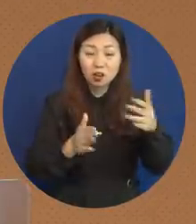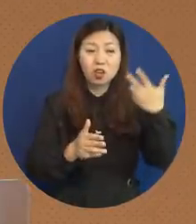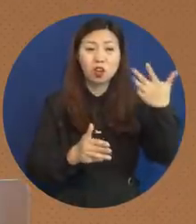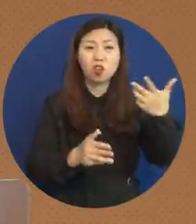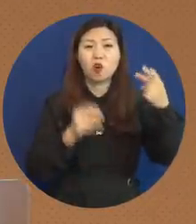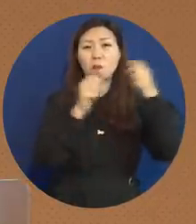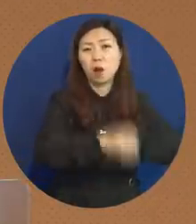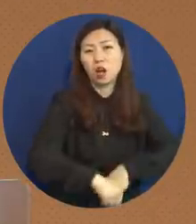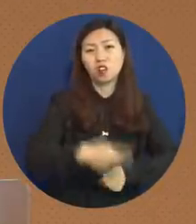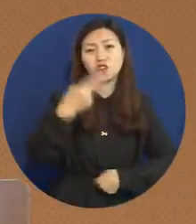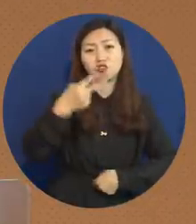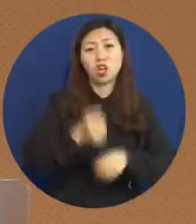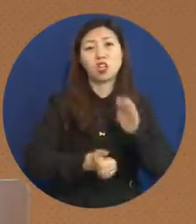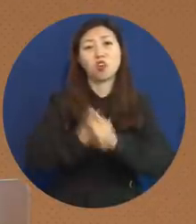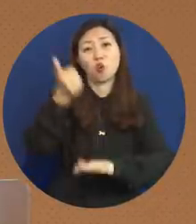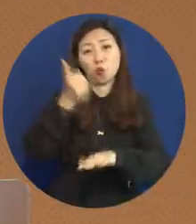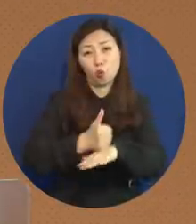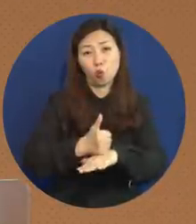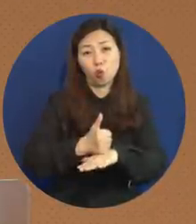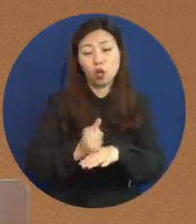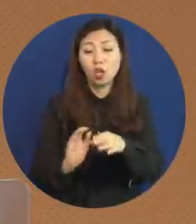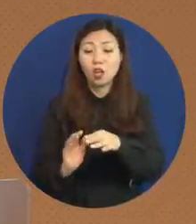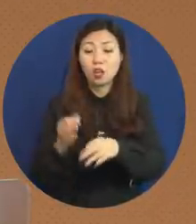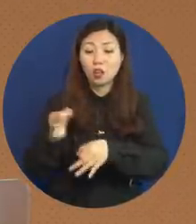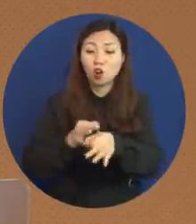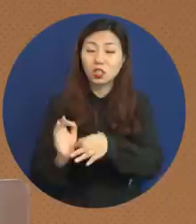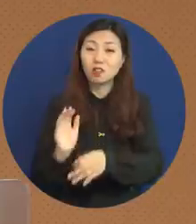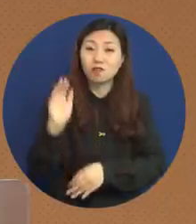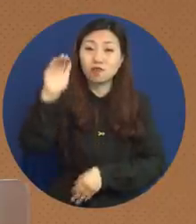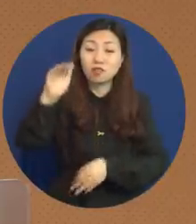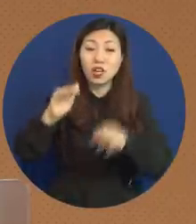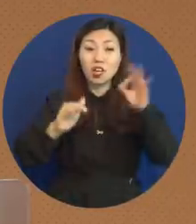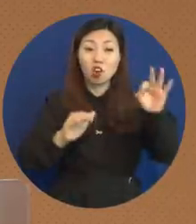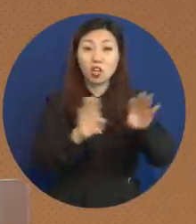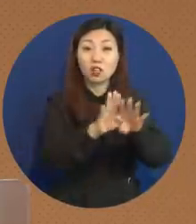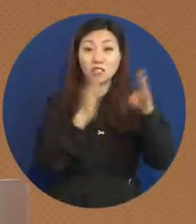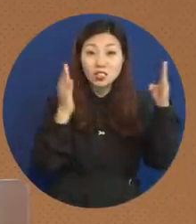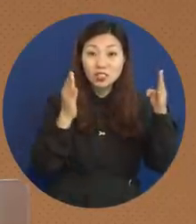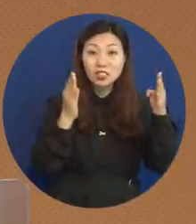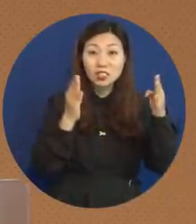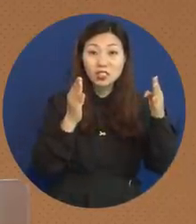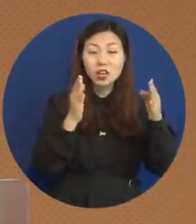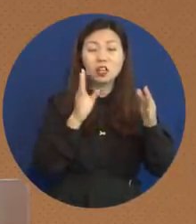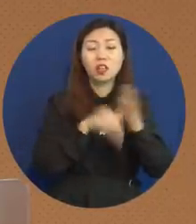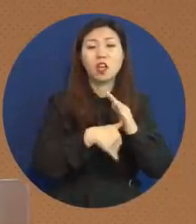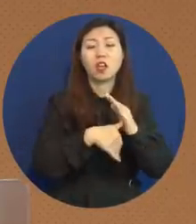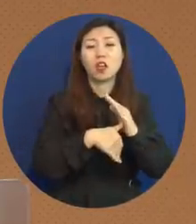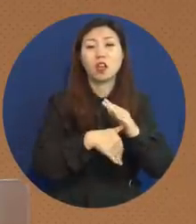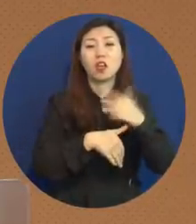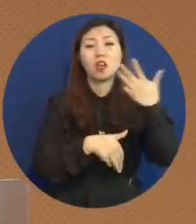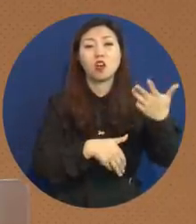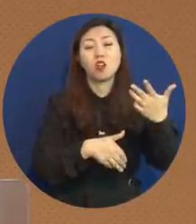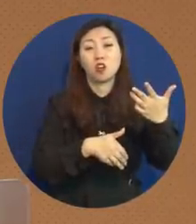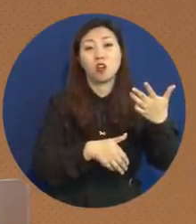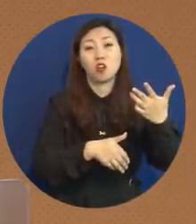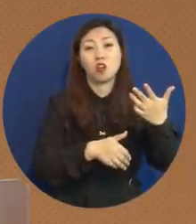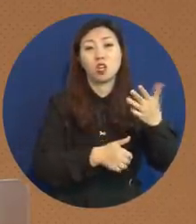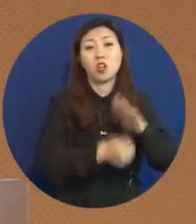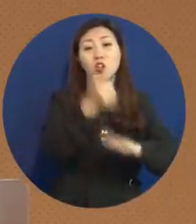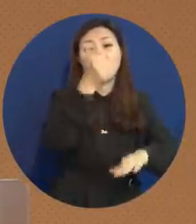성공해요. 경기가 상승할 때는 10개를 개업을 하면 2개가 망하고 8개가 성공을